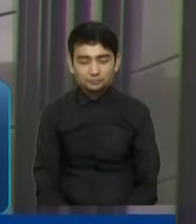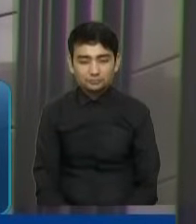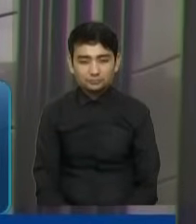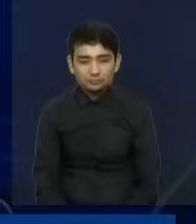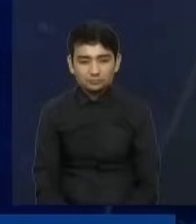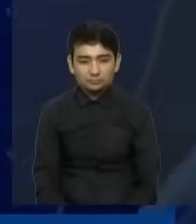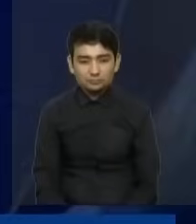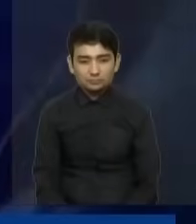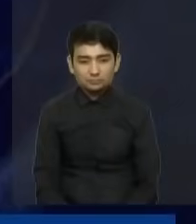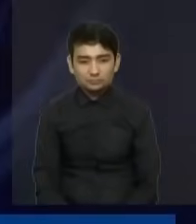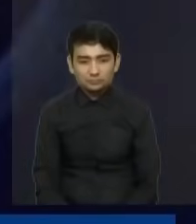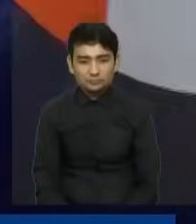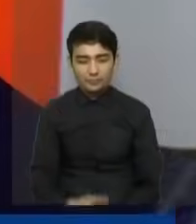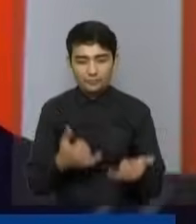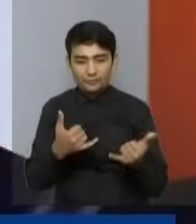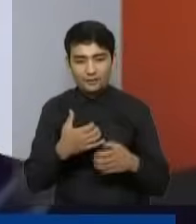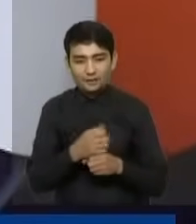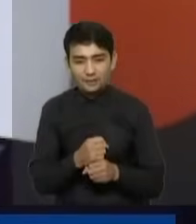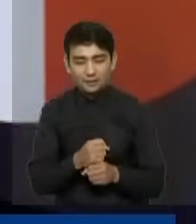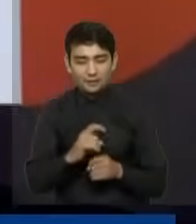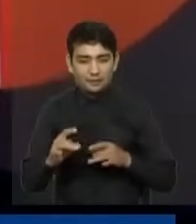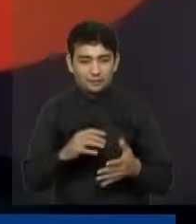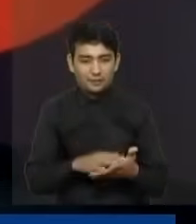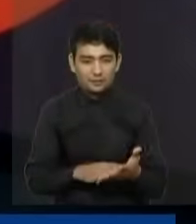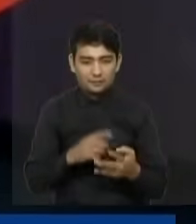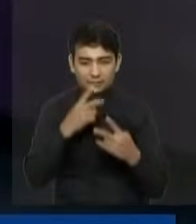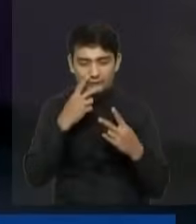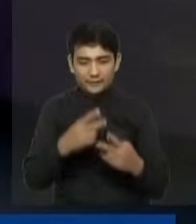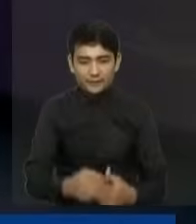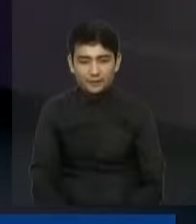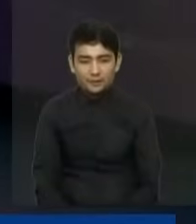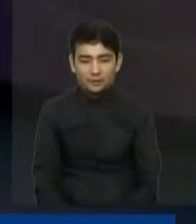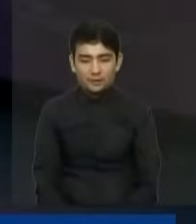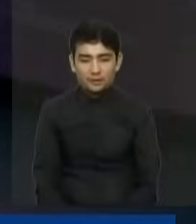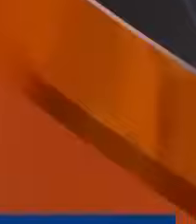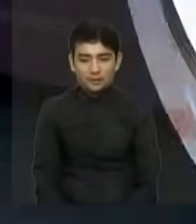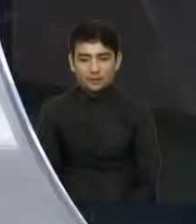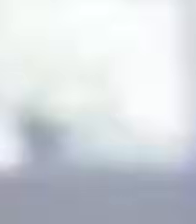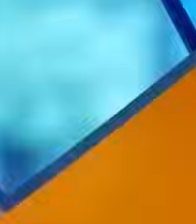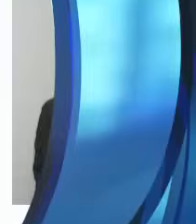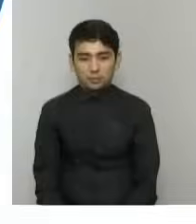Информбюро. Ну, а сейчас короткая реклама. Смотрите далее в Информбюро.